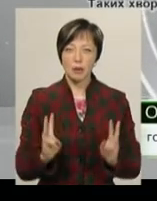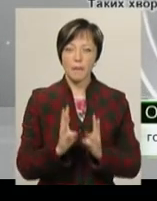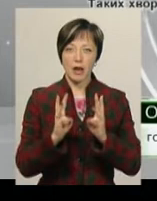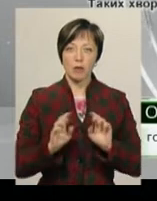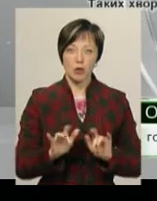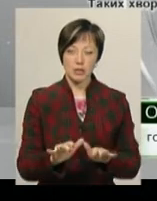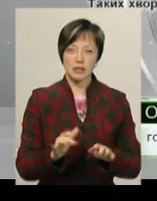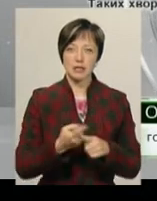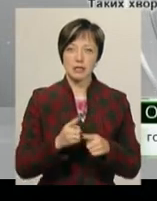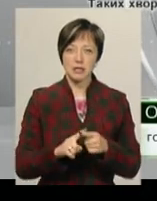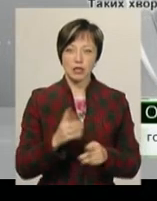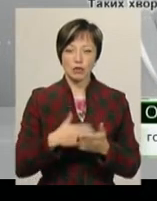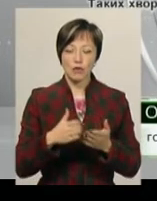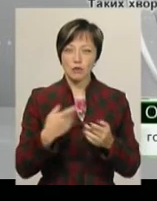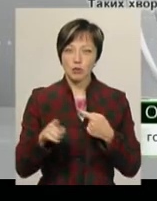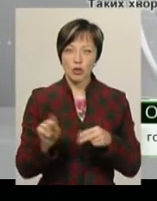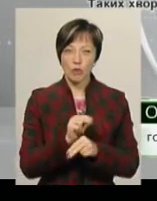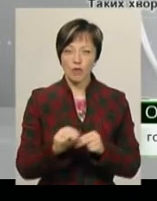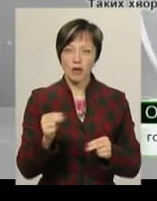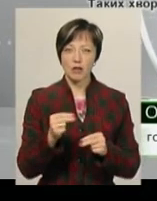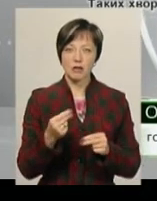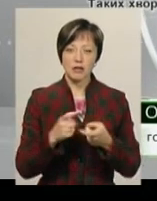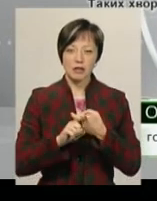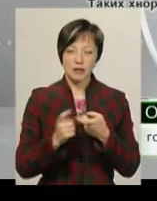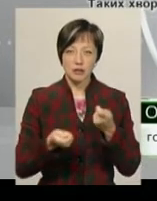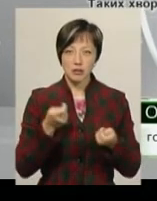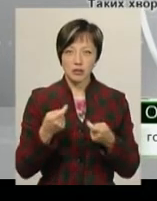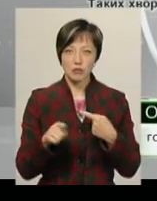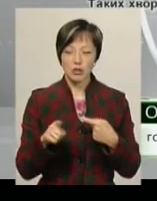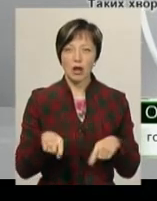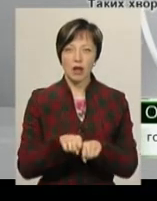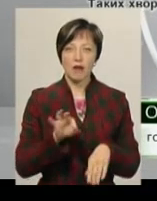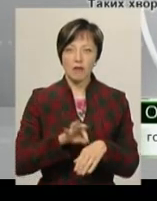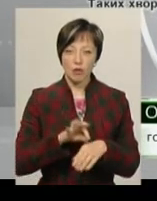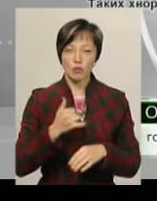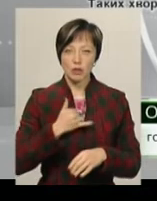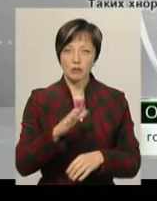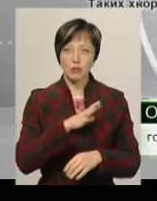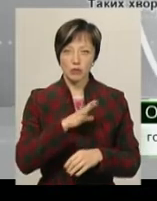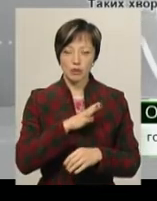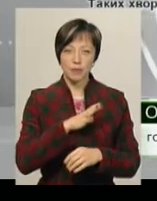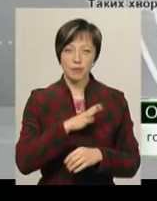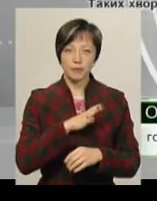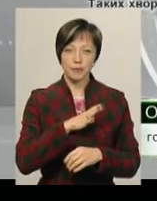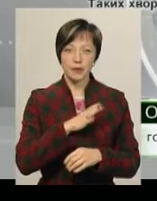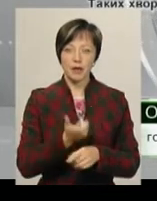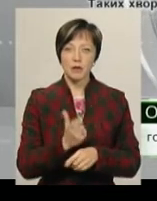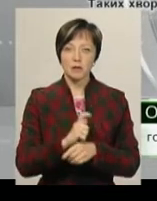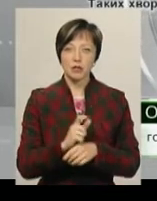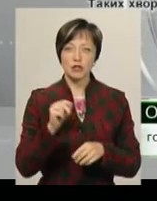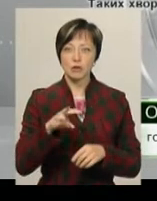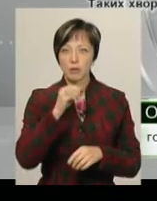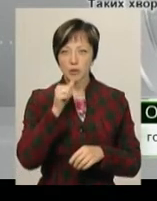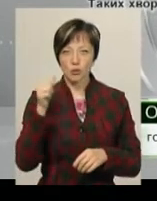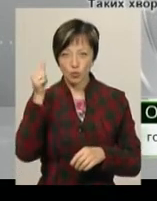процесів. Це зовсім інше лікування, це зовсім інші збудники. Таких хворих також у нас було, я вже сказала, більше, ніж